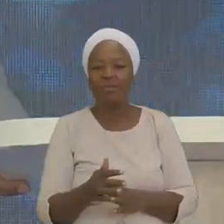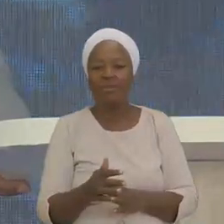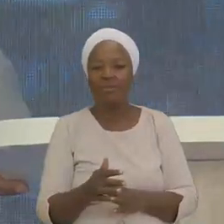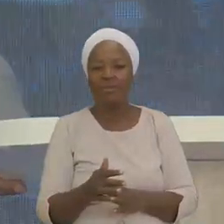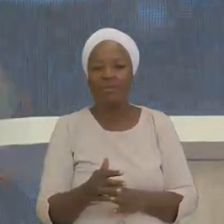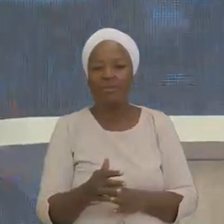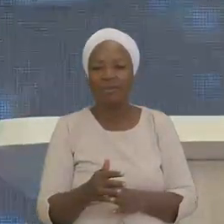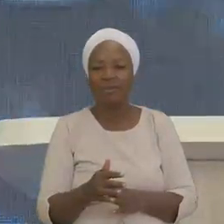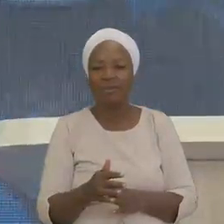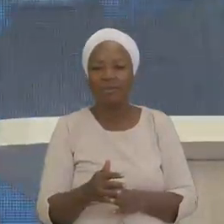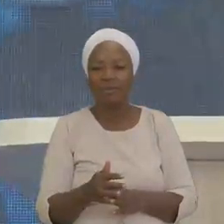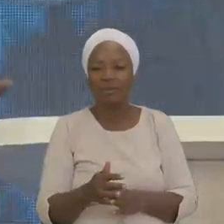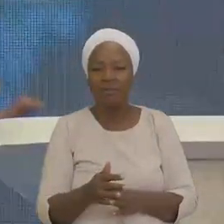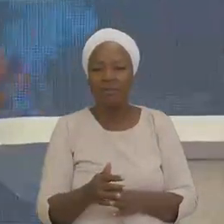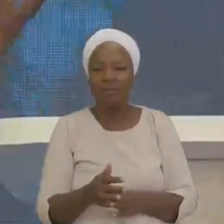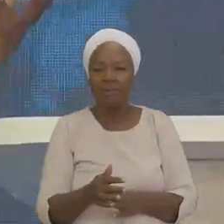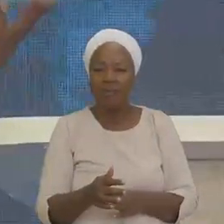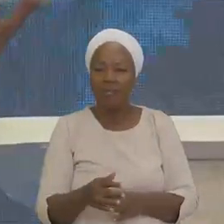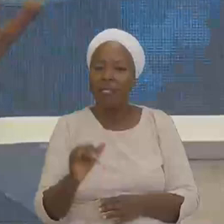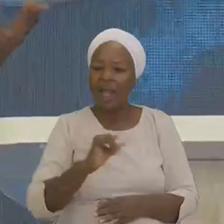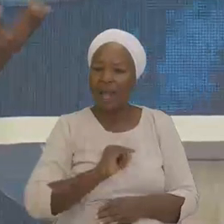passeront point.